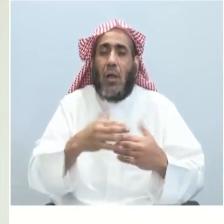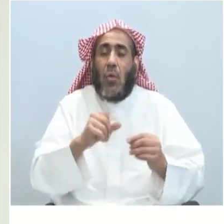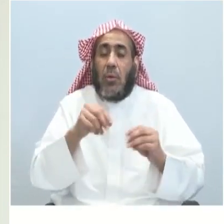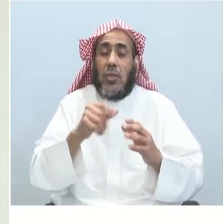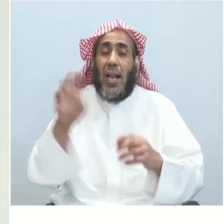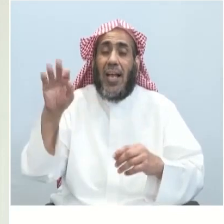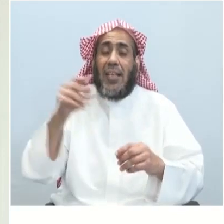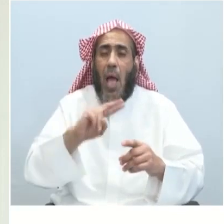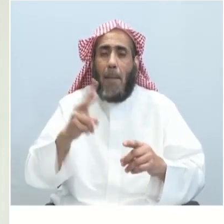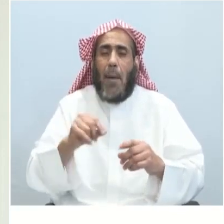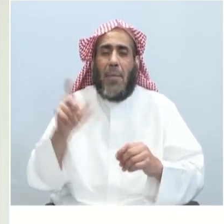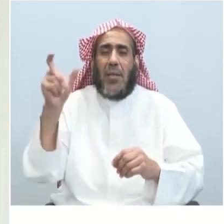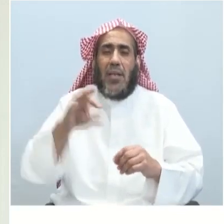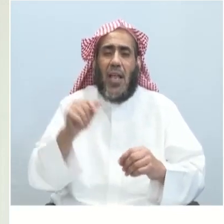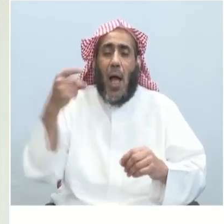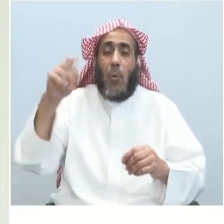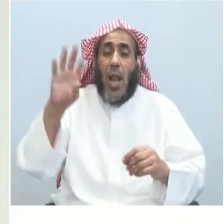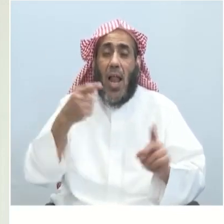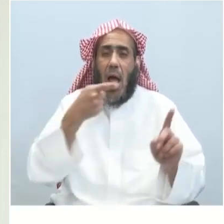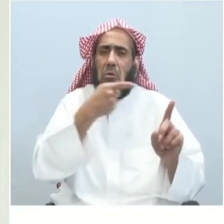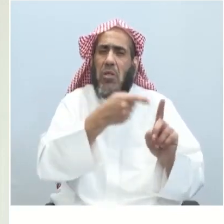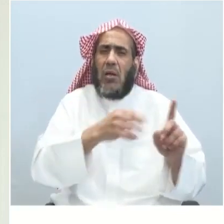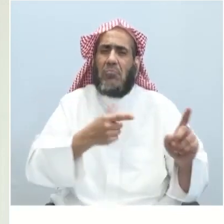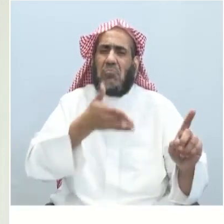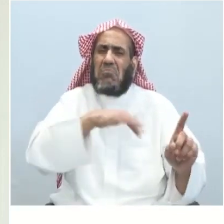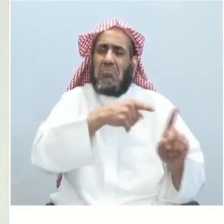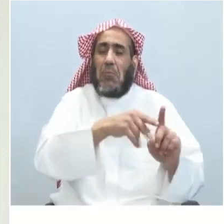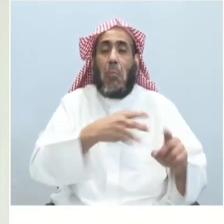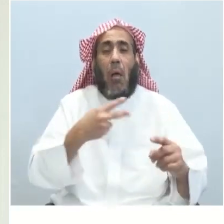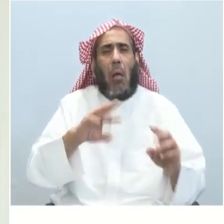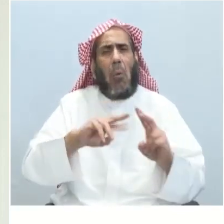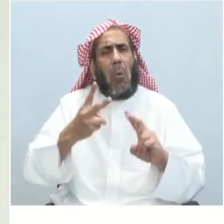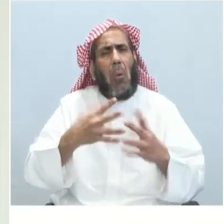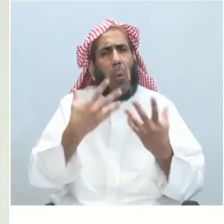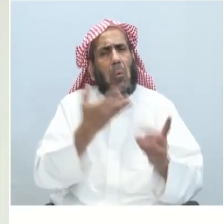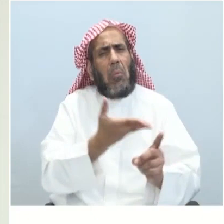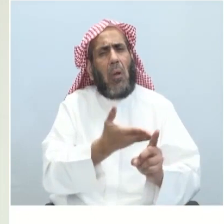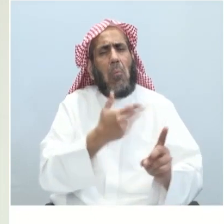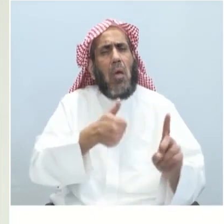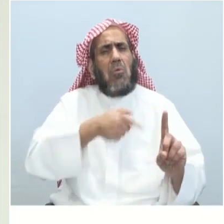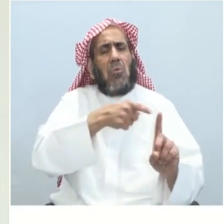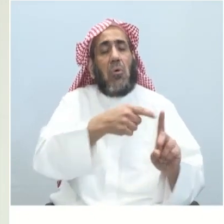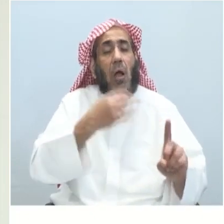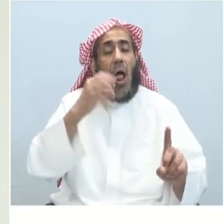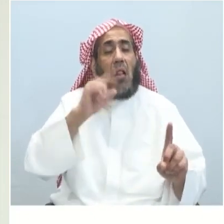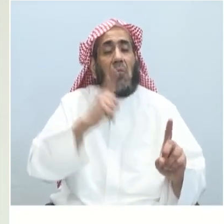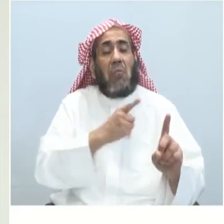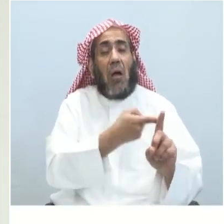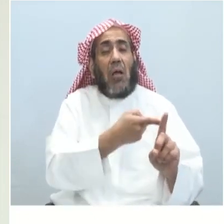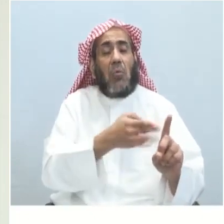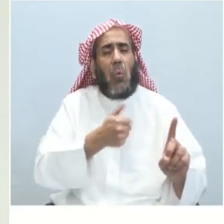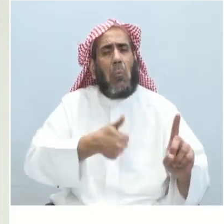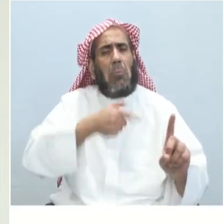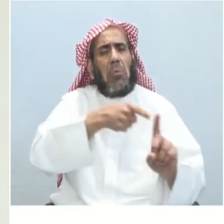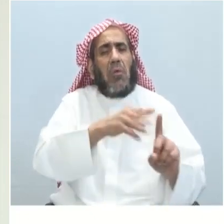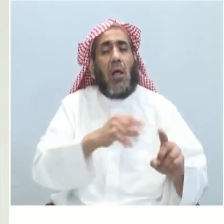ما نجده عند الخنساء اما مثلا رثاء ابي العلاء هنا رثاء غريب بعيد عن ذلك كله لم يذكر طبعا الفقيه ويتعرض اليه